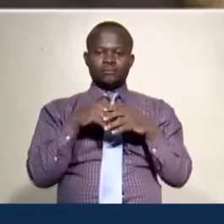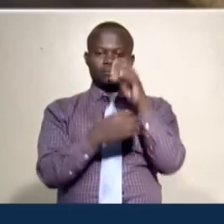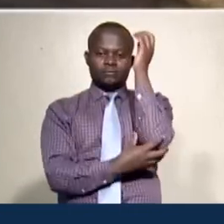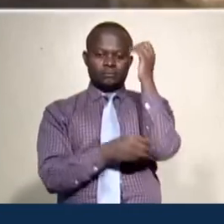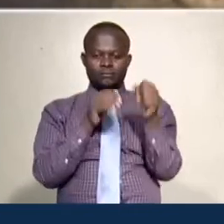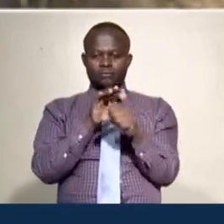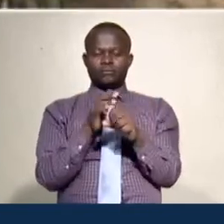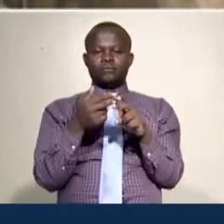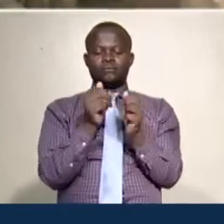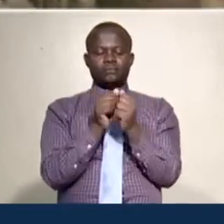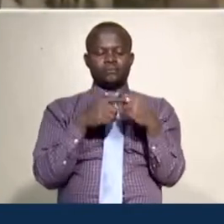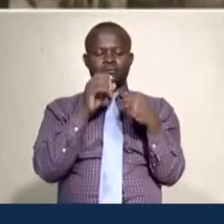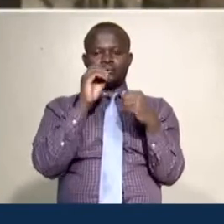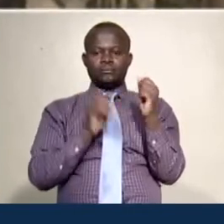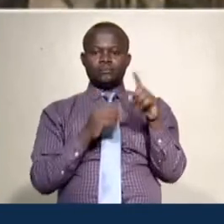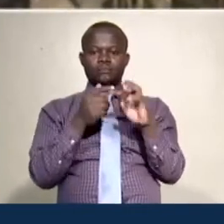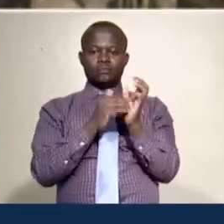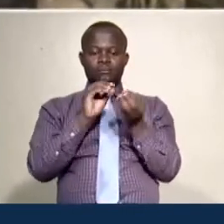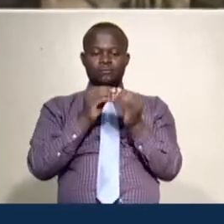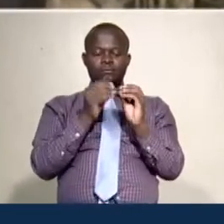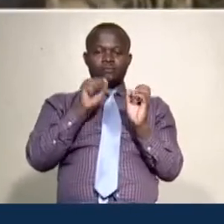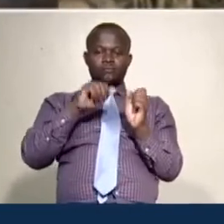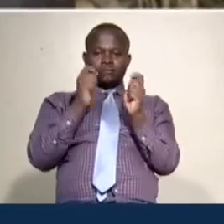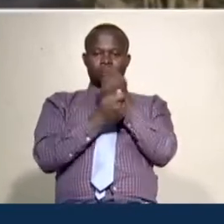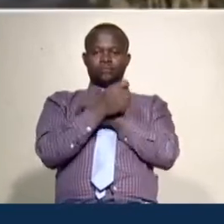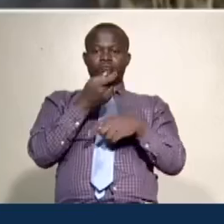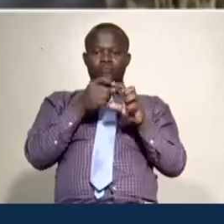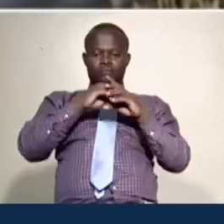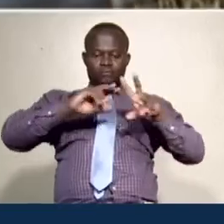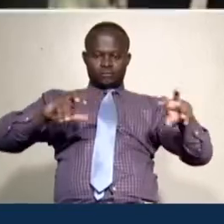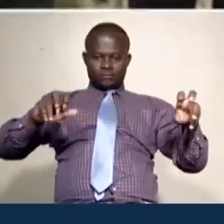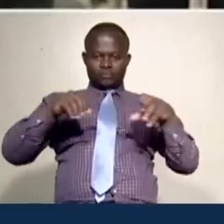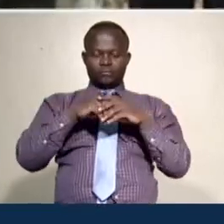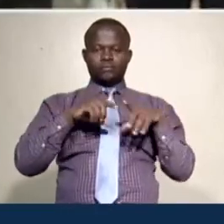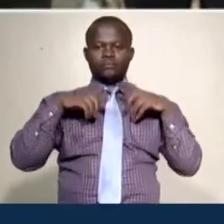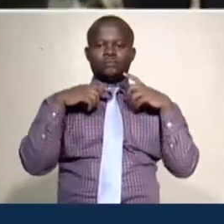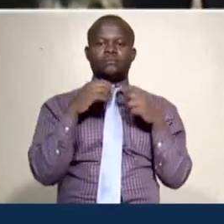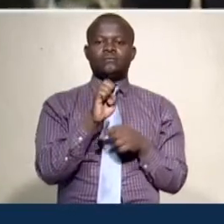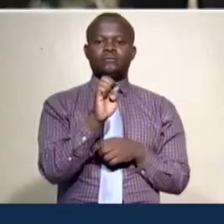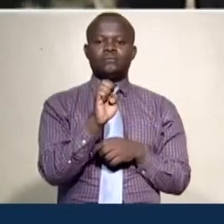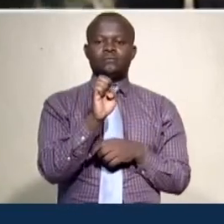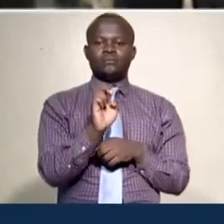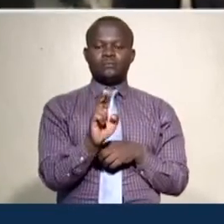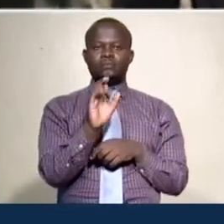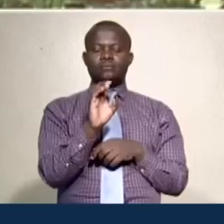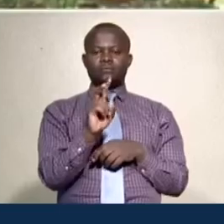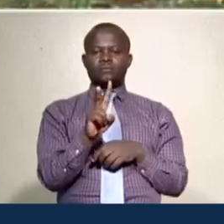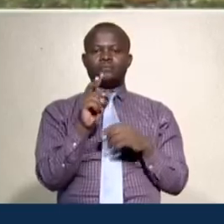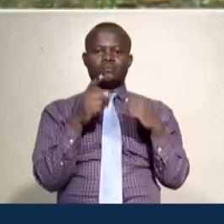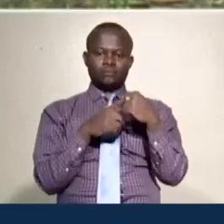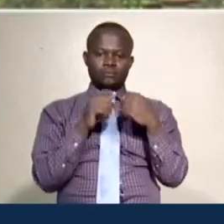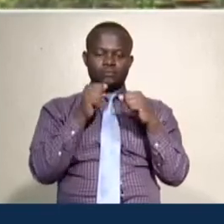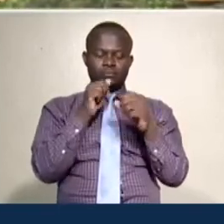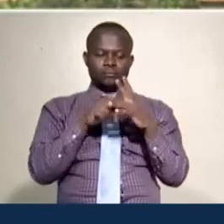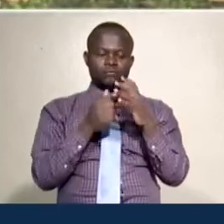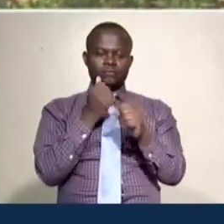cya 16%. Gusa ngo imibare ishobora guhinduka mu bizava mu bushakashatsi bw'imibereho y'abaturage ACV ya 6 izatangira gukorwa mu mpera z'uyu